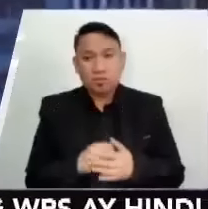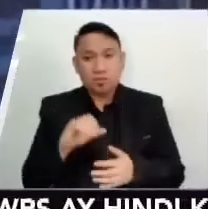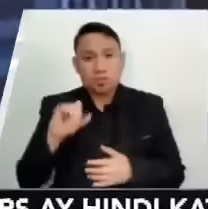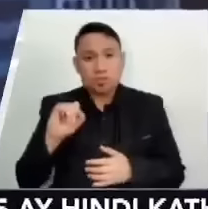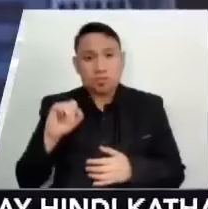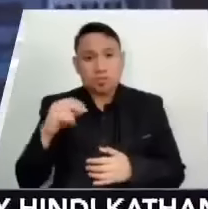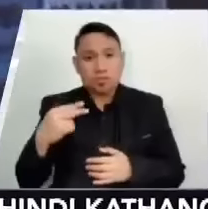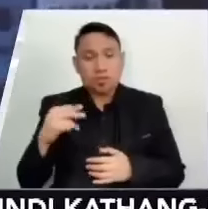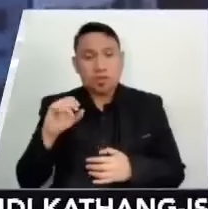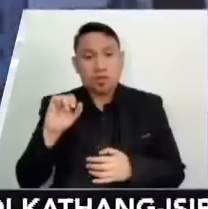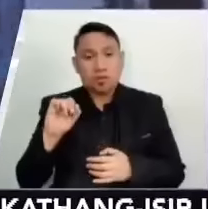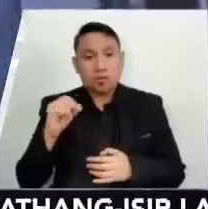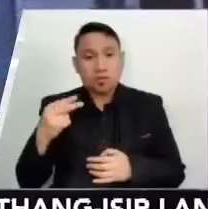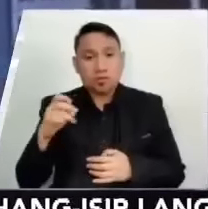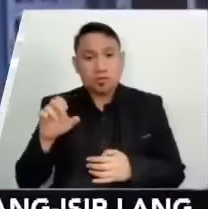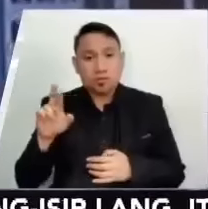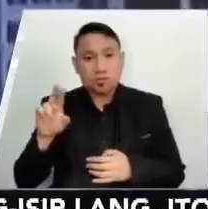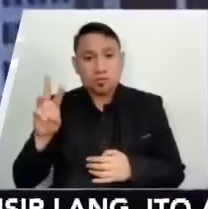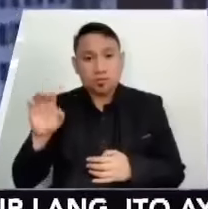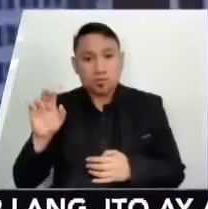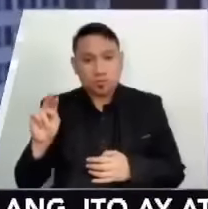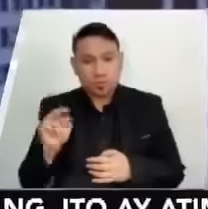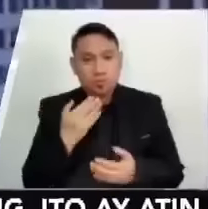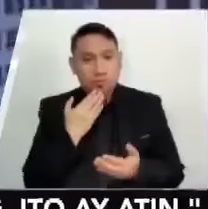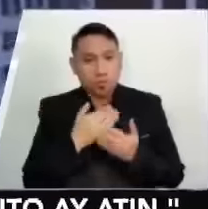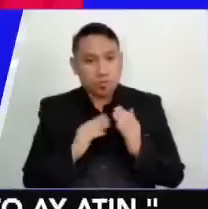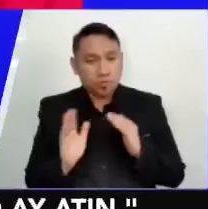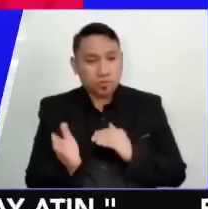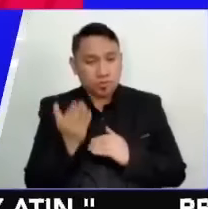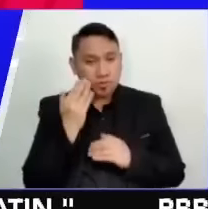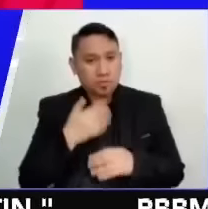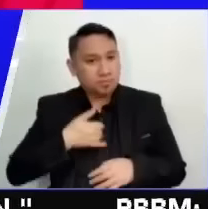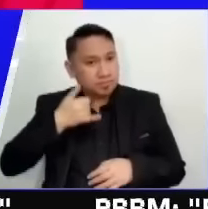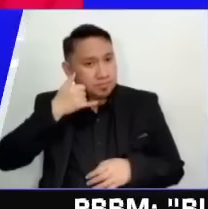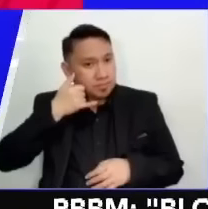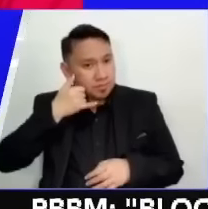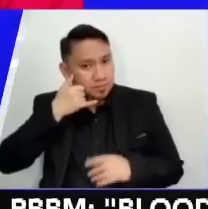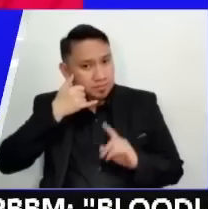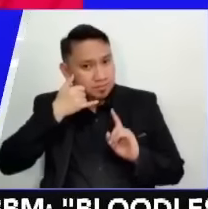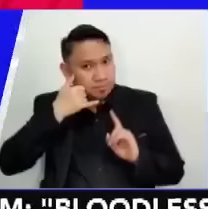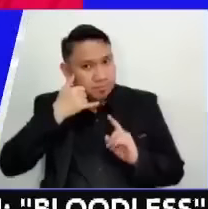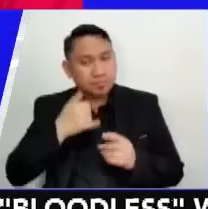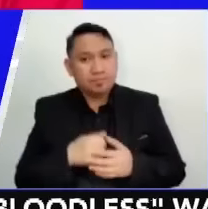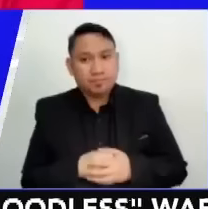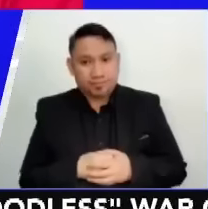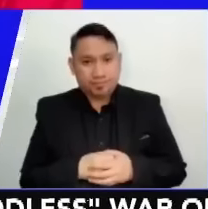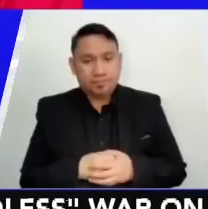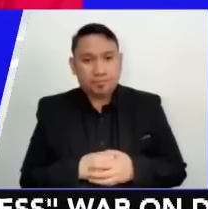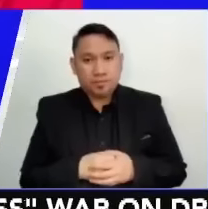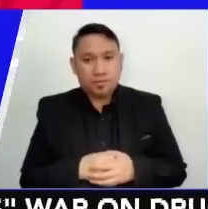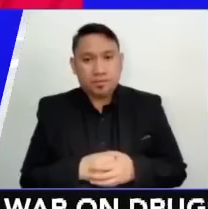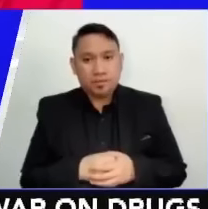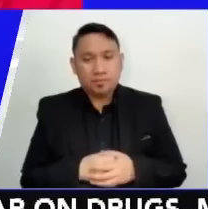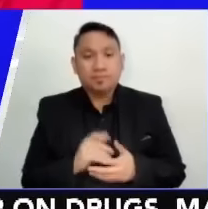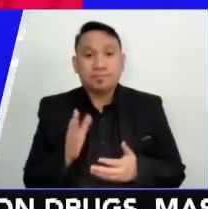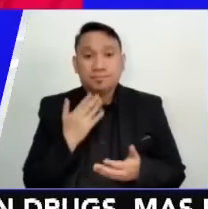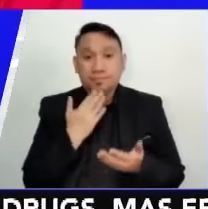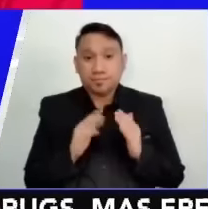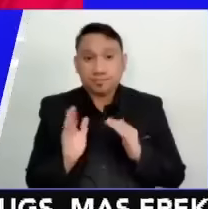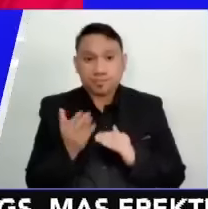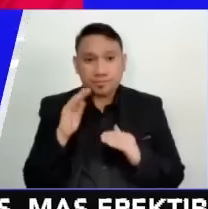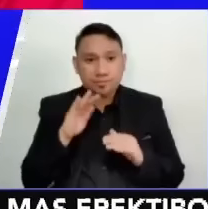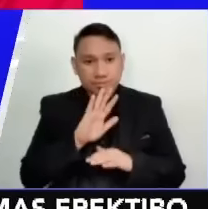Magandang umaga po senator Sherwin si Mar poo live po tayo sa unang balita Good morning Mar Good morning sa ating mga